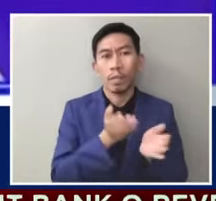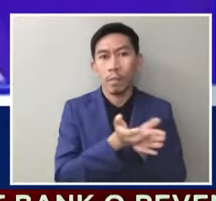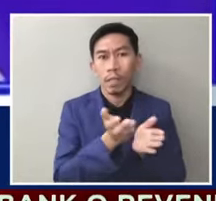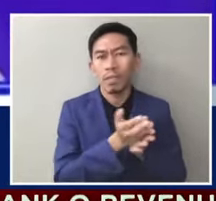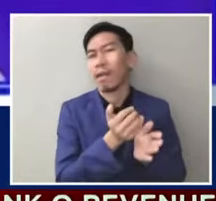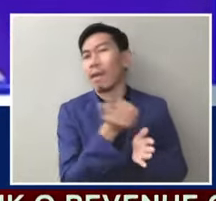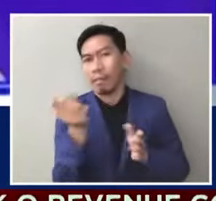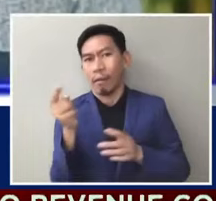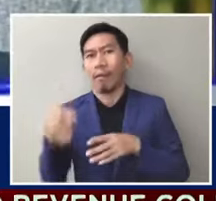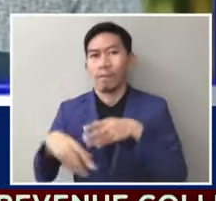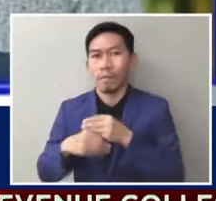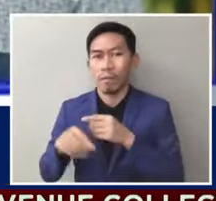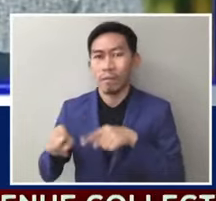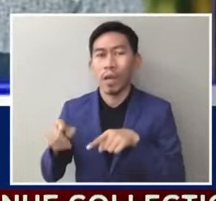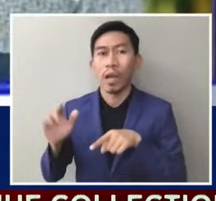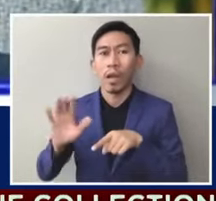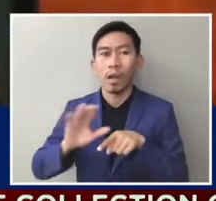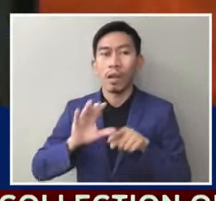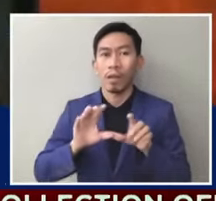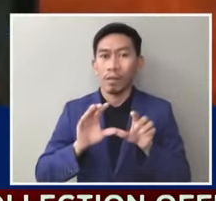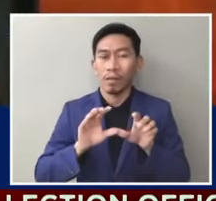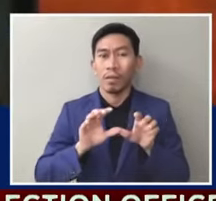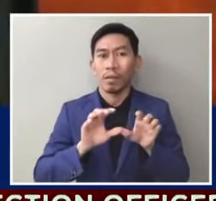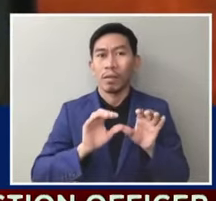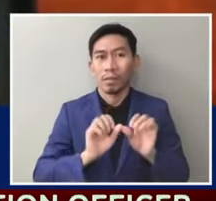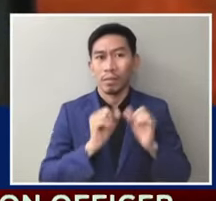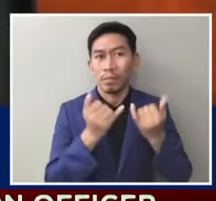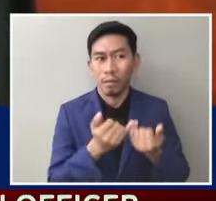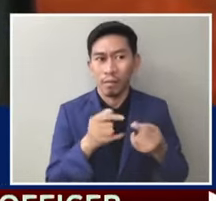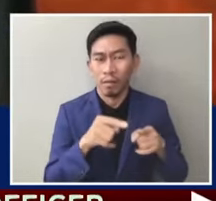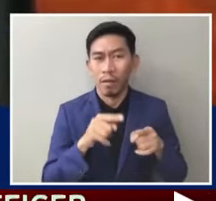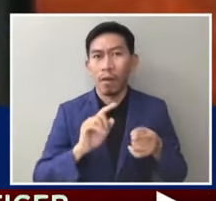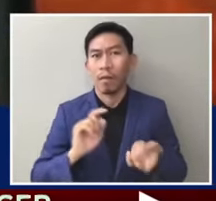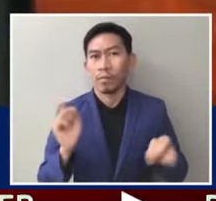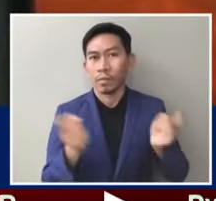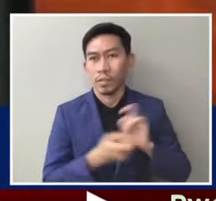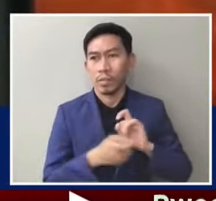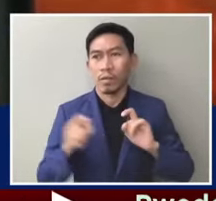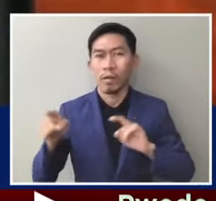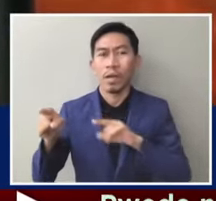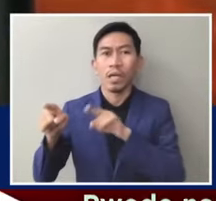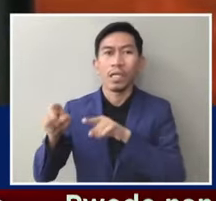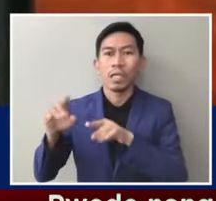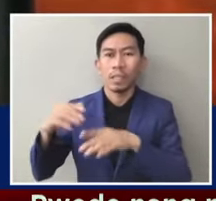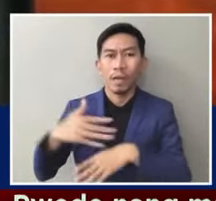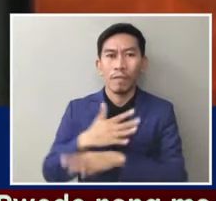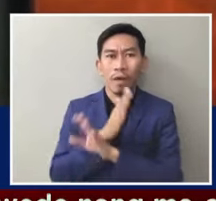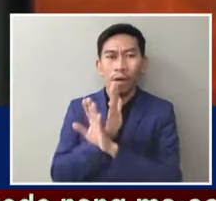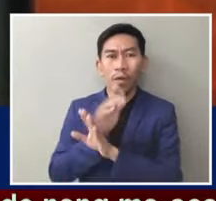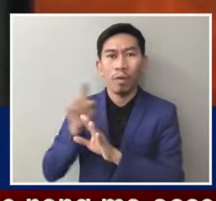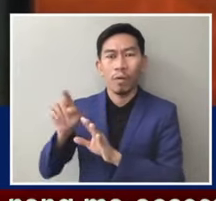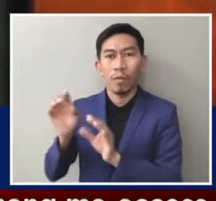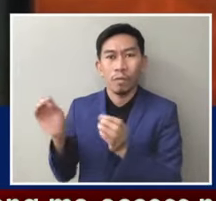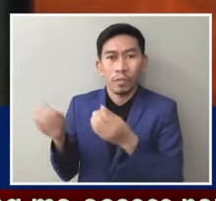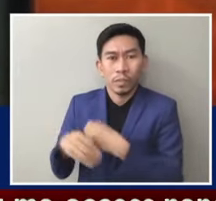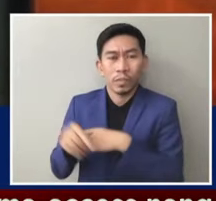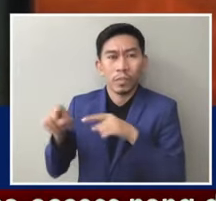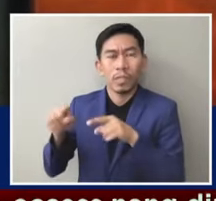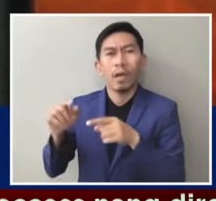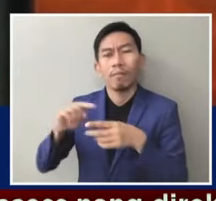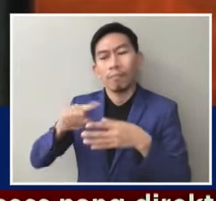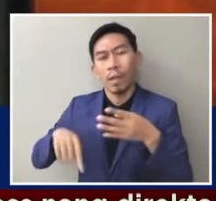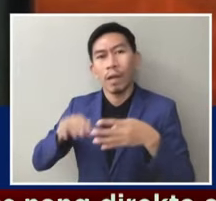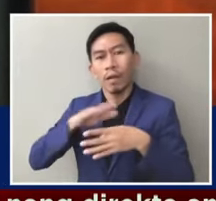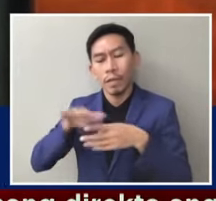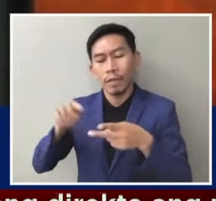Matapos, baliktarin ng ahensya ang pagbasura ng Davao City Prosecutor's Office sa mga kasong rape, qualified human trafficking